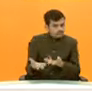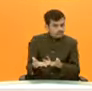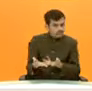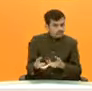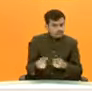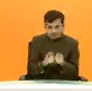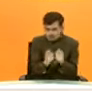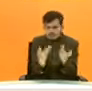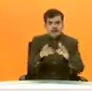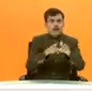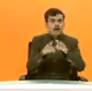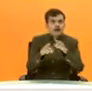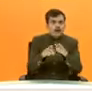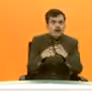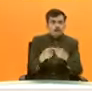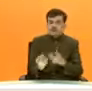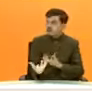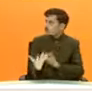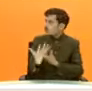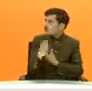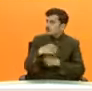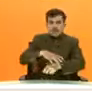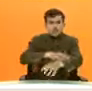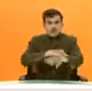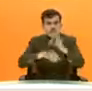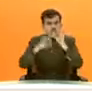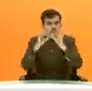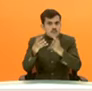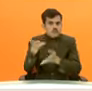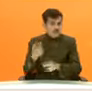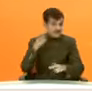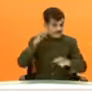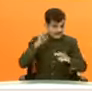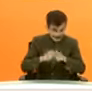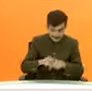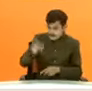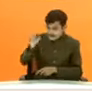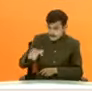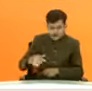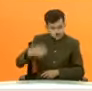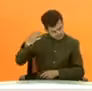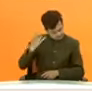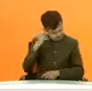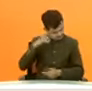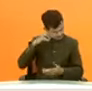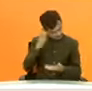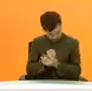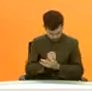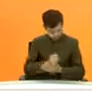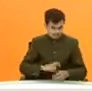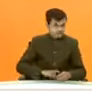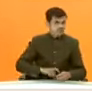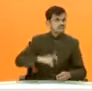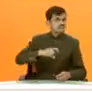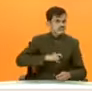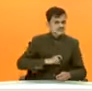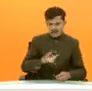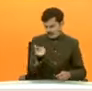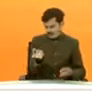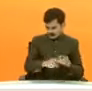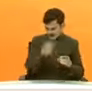उदाहरण बहुत प्रेरित करने वाले हैं। अगर हम कुछ नया करने का इरादा कर लें और मुश्किलों